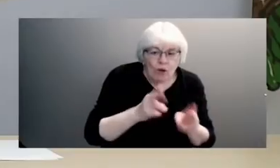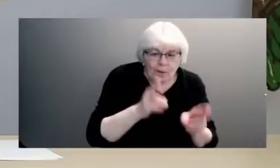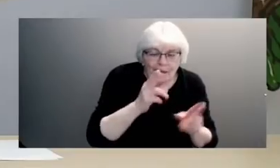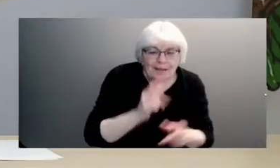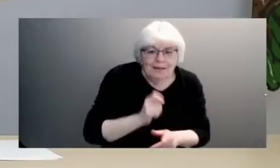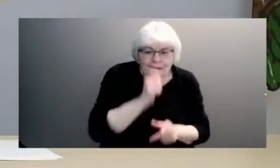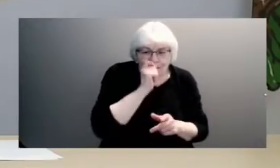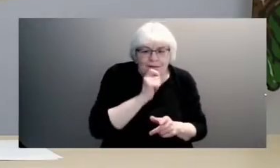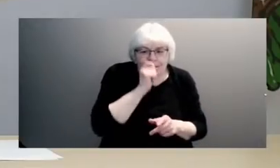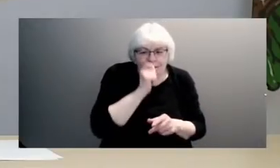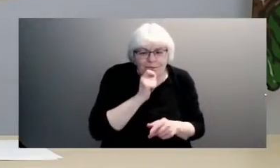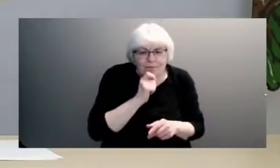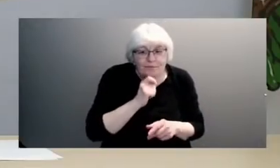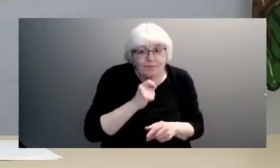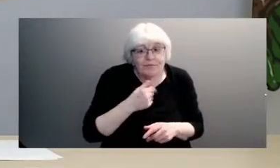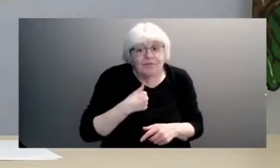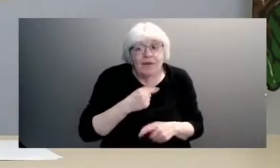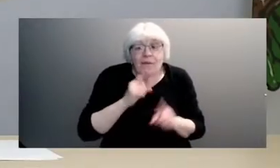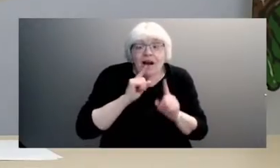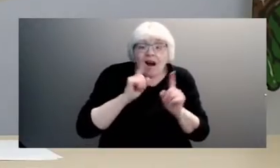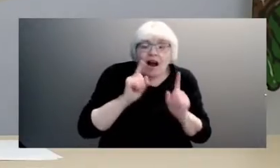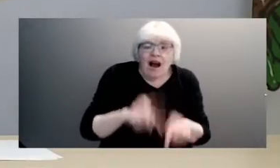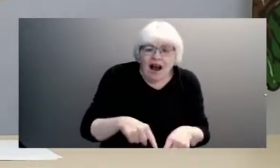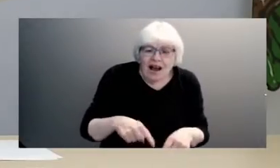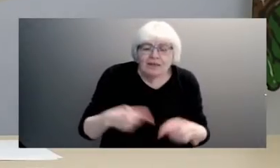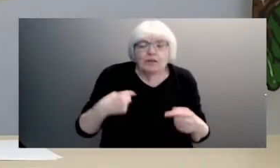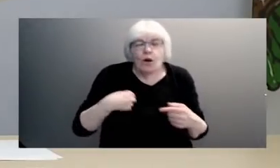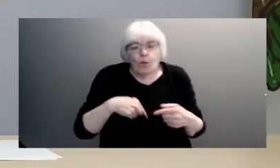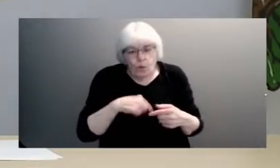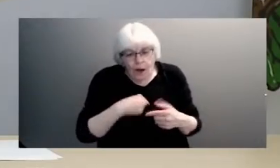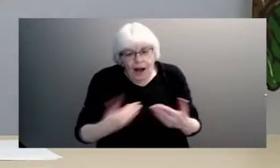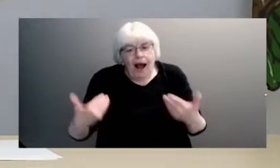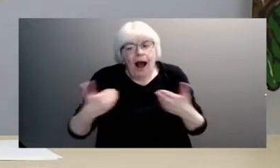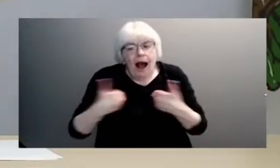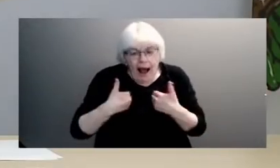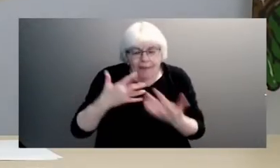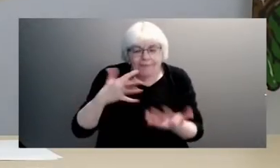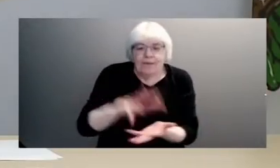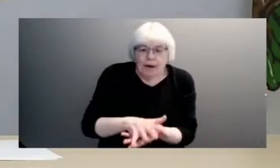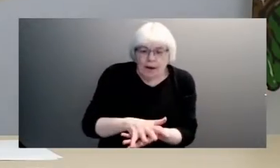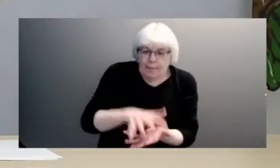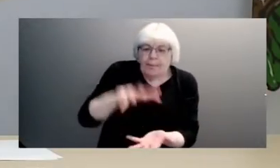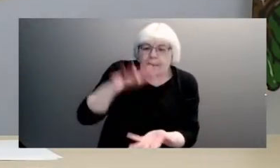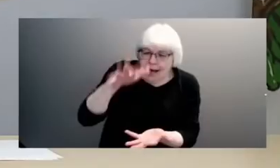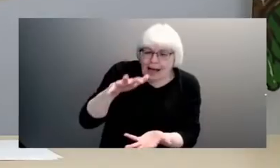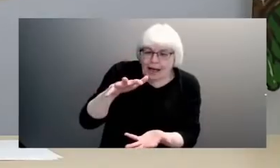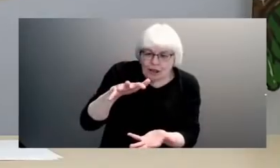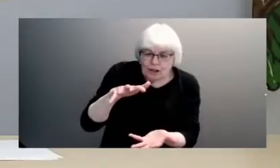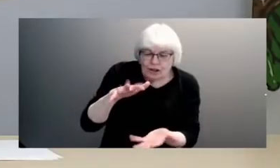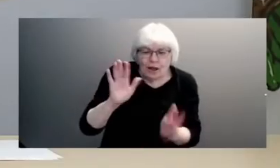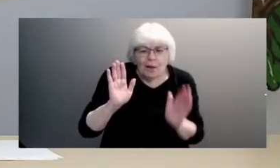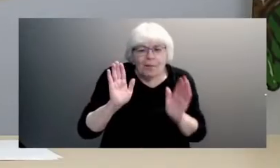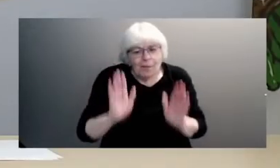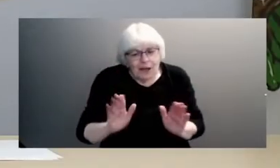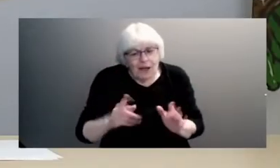limited in some ways, and we'll continue to look for more. Okay, thank you so much. You're welcome.